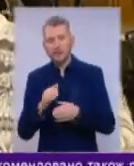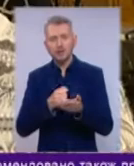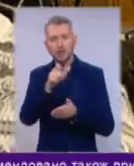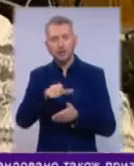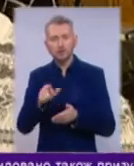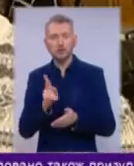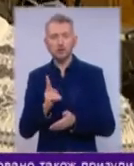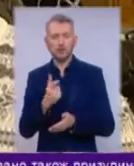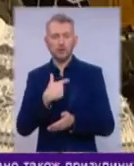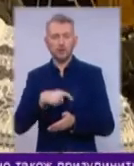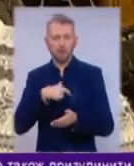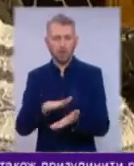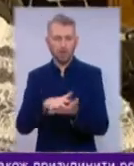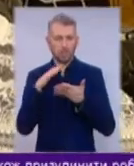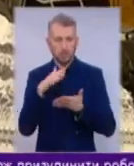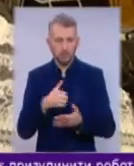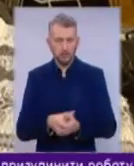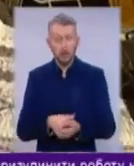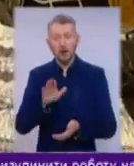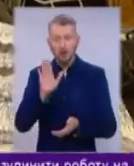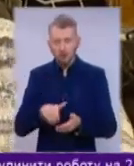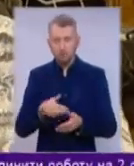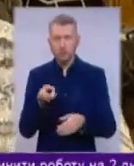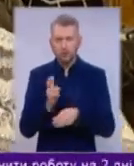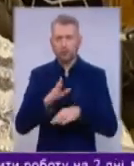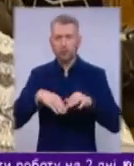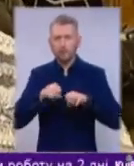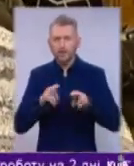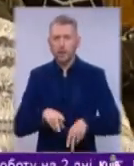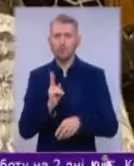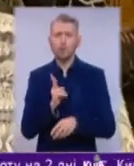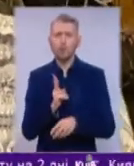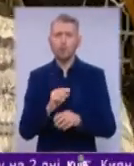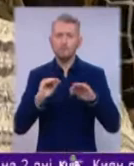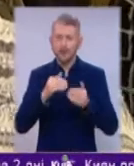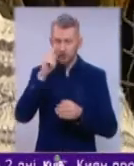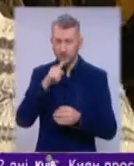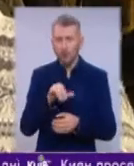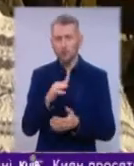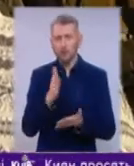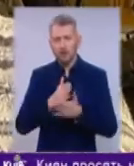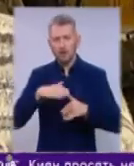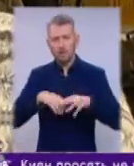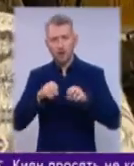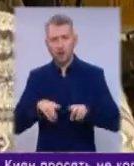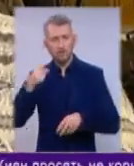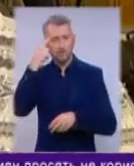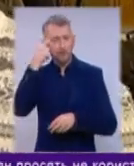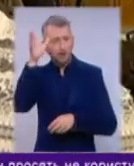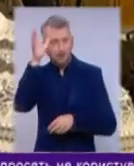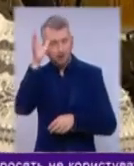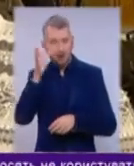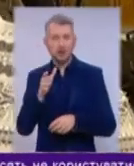просто себе абсолютно дискредитованими. Нехай прийдуть професіонали, про яких, можливо, менше знають, але в них є фахові знання і при цьому